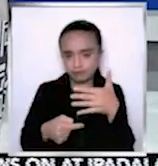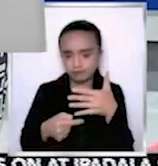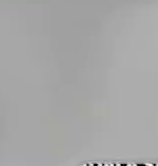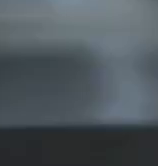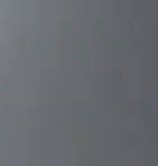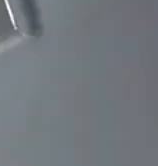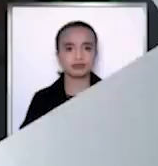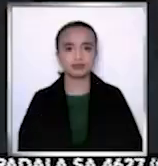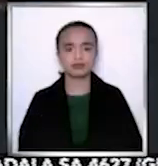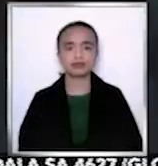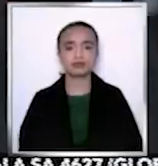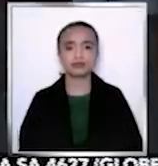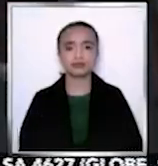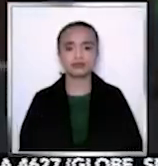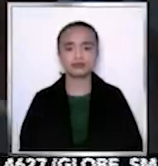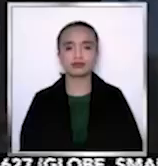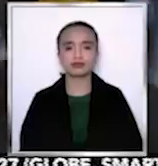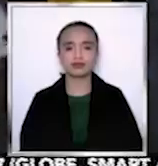Pero.